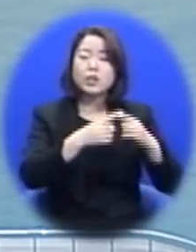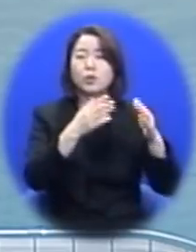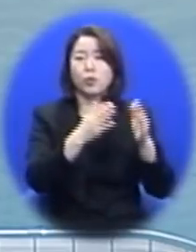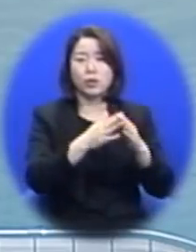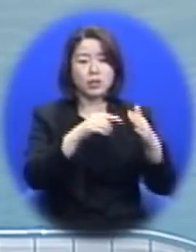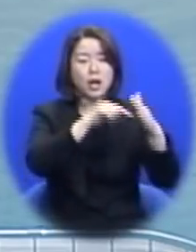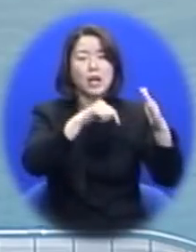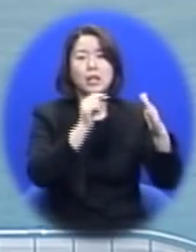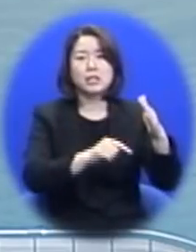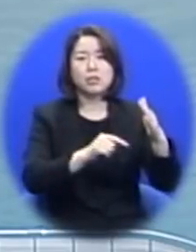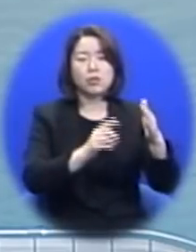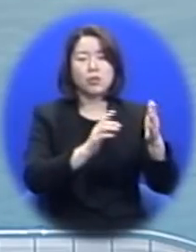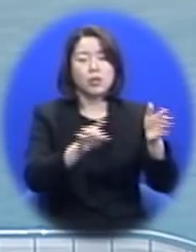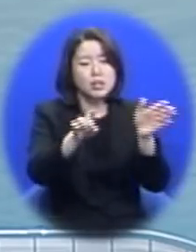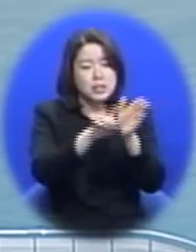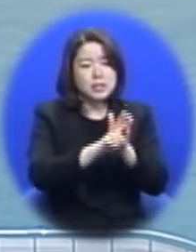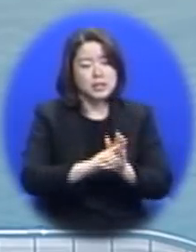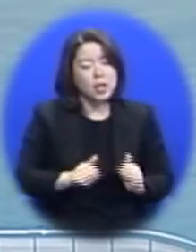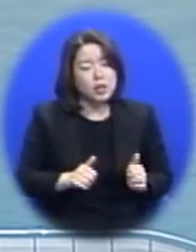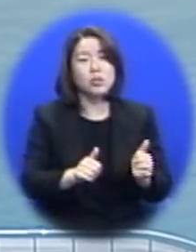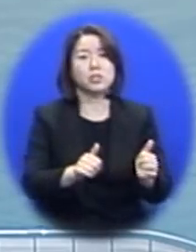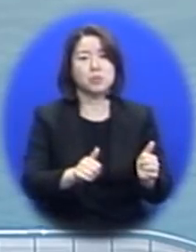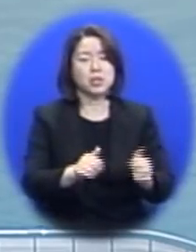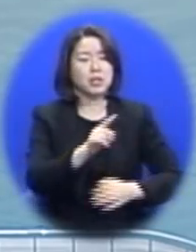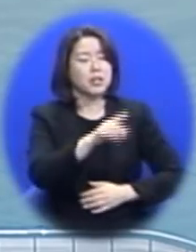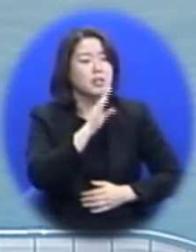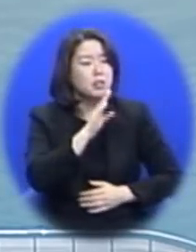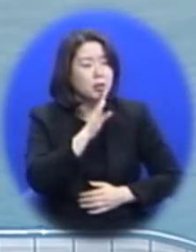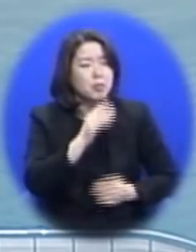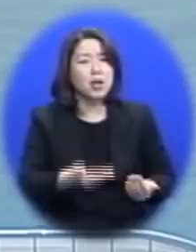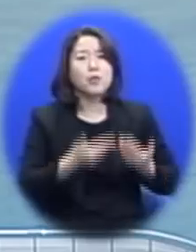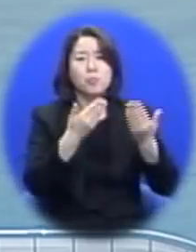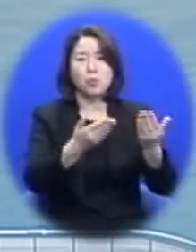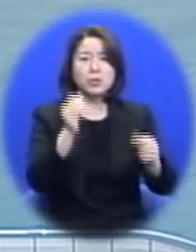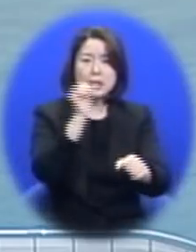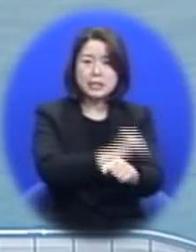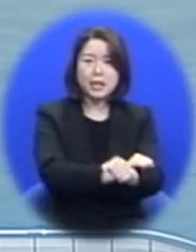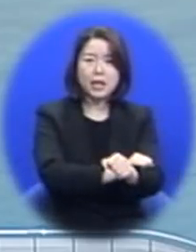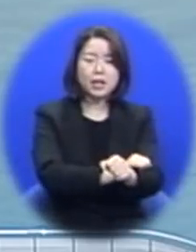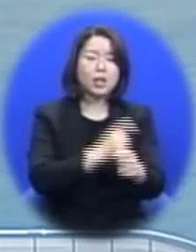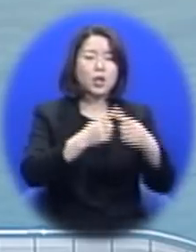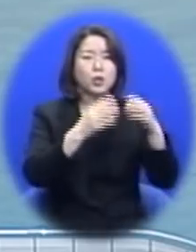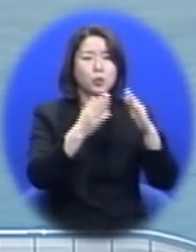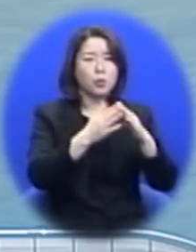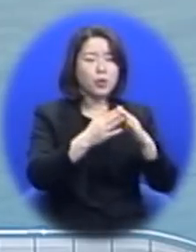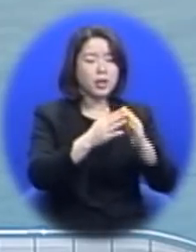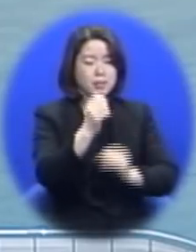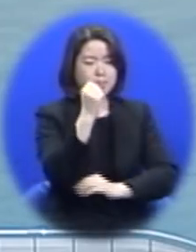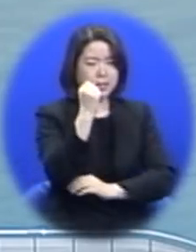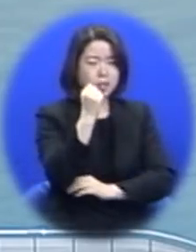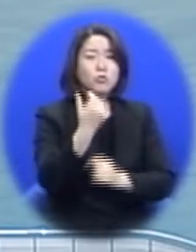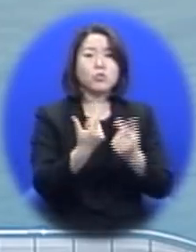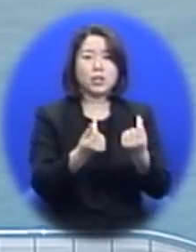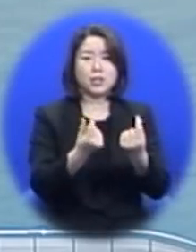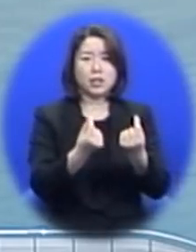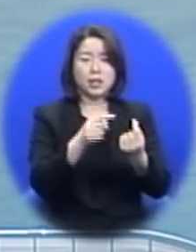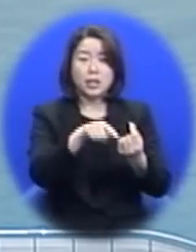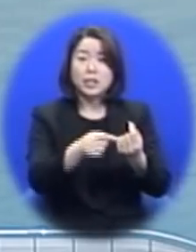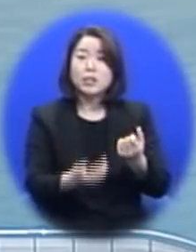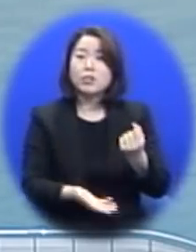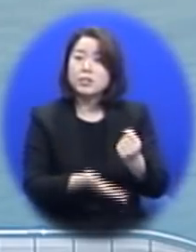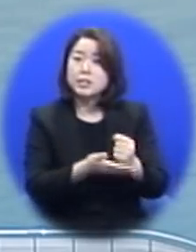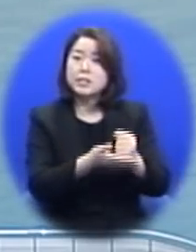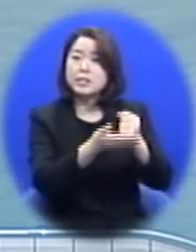아 예수 정말 잘 믿어, 저 사람 정말 교회 봉사의 일꾼이야, 교회 기둥이야 저 사람, 이렇게